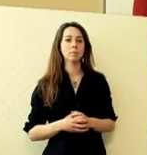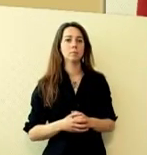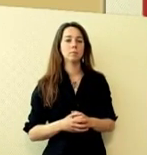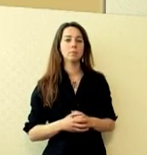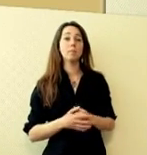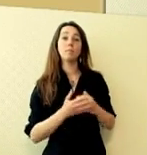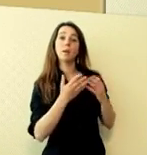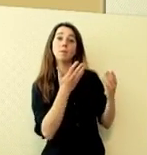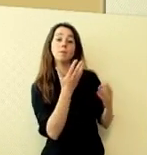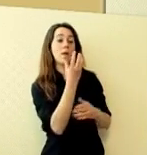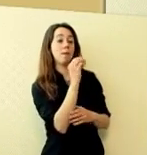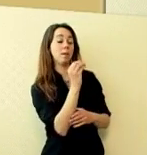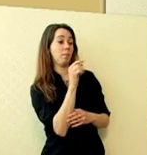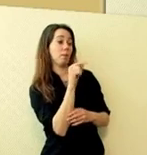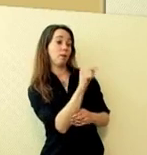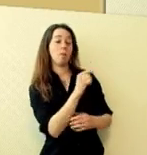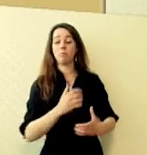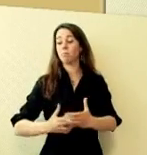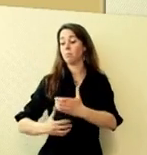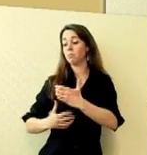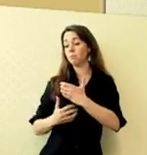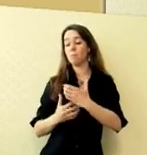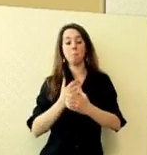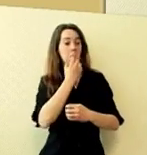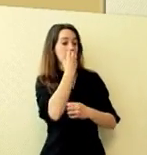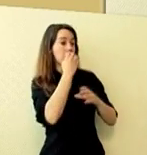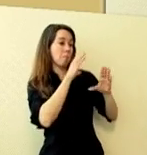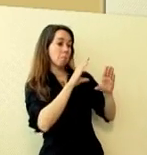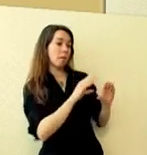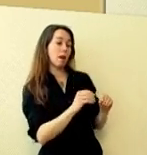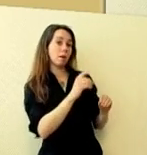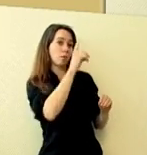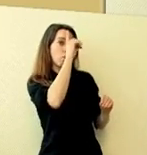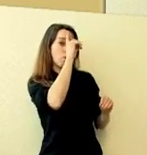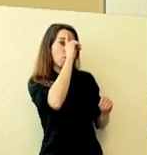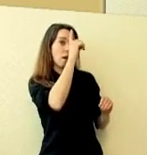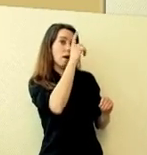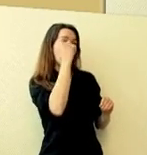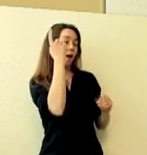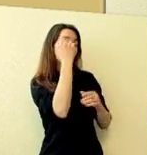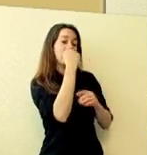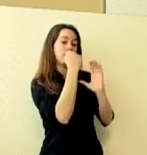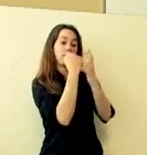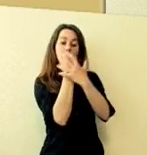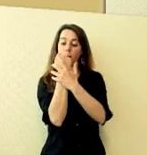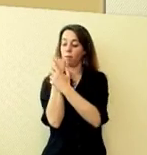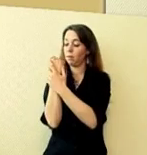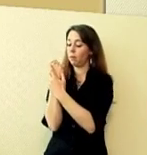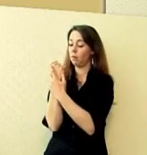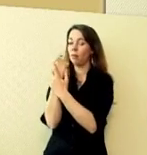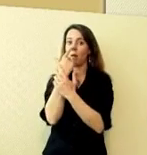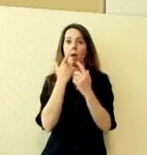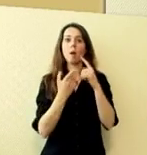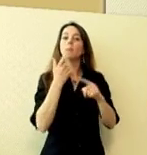Donc tu vois, ton bébé est dans tes bras, il est bien positionné. Tu lui maintiens bien la tête, surtout les premières semaines, c'est important.